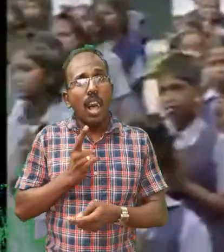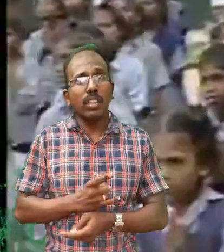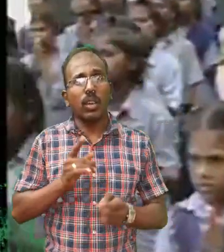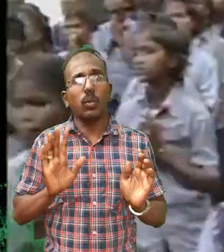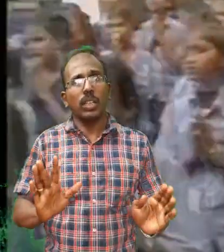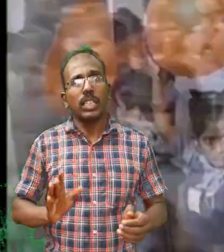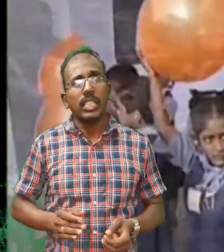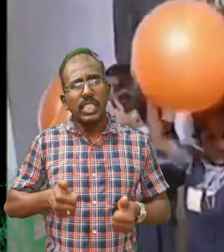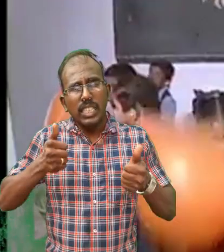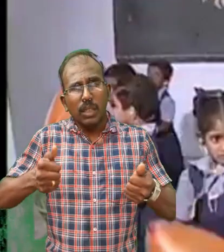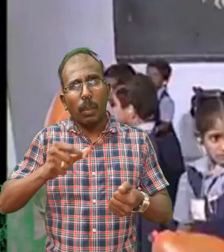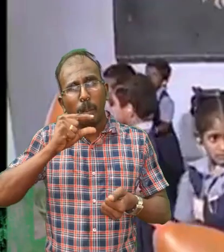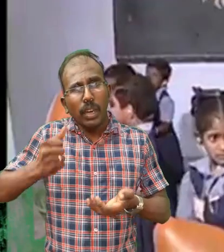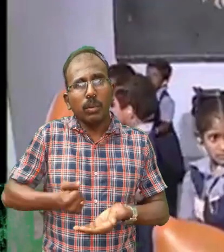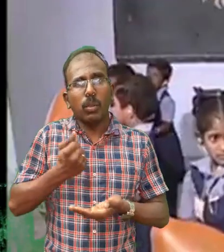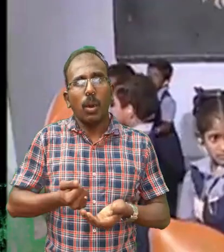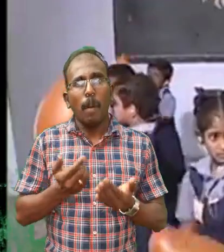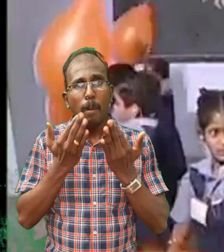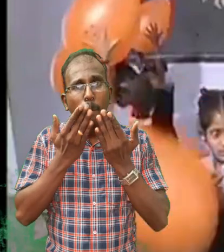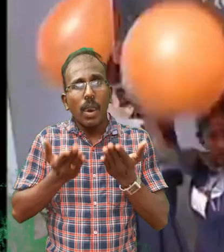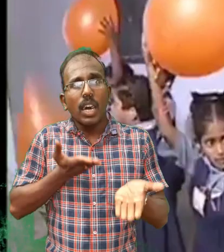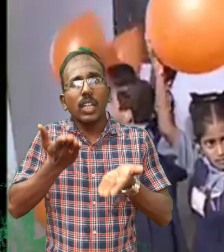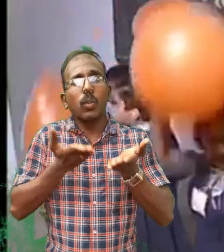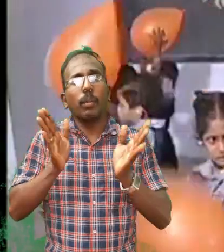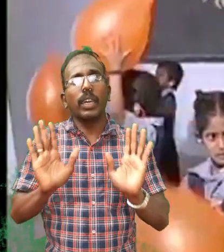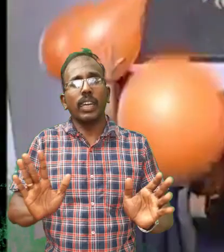கொண்டு சிறந்த முறையில் பேச்சு பயிற்சியுடன் பாடங்கள் கற்றுக்